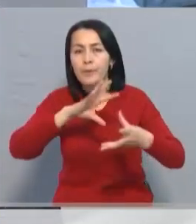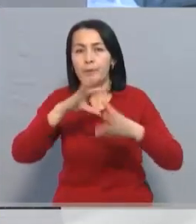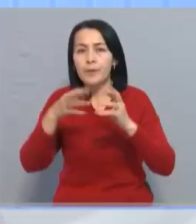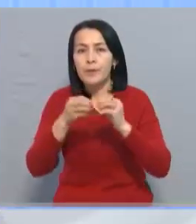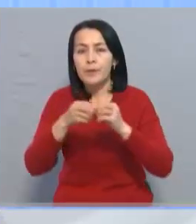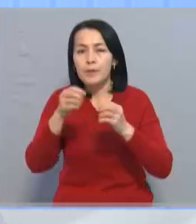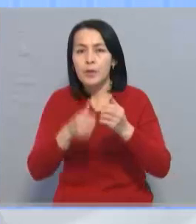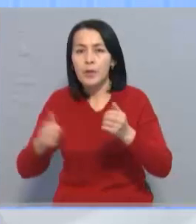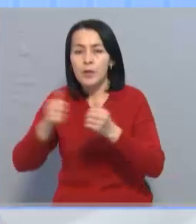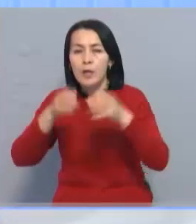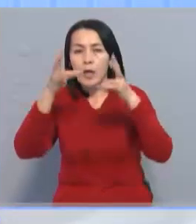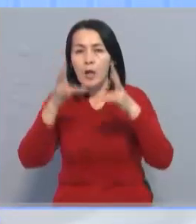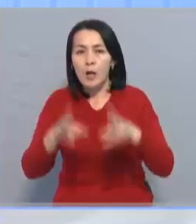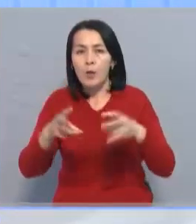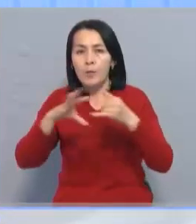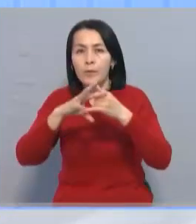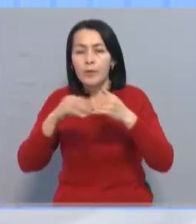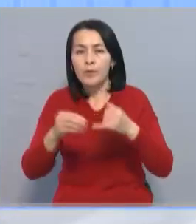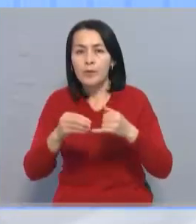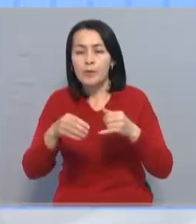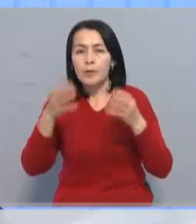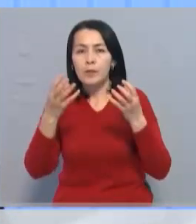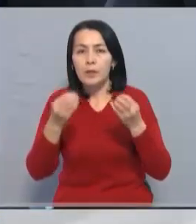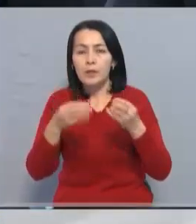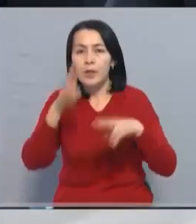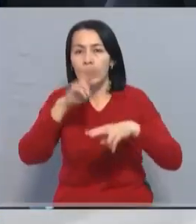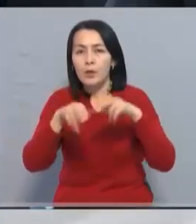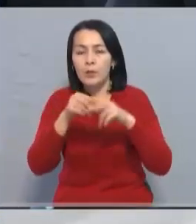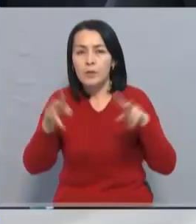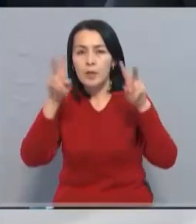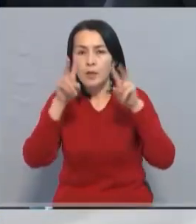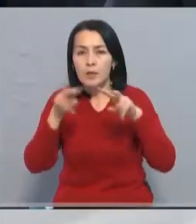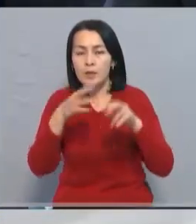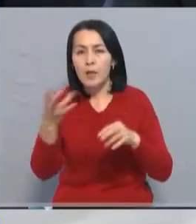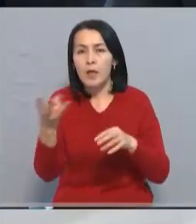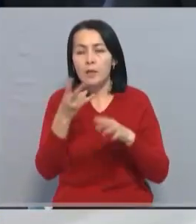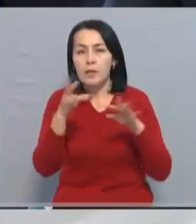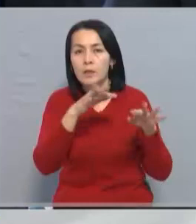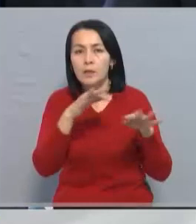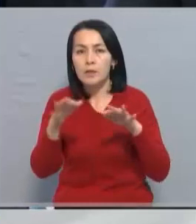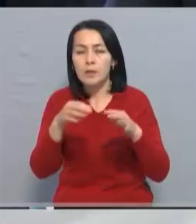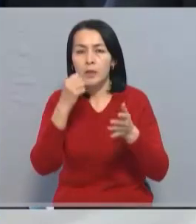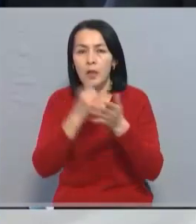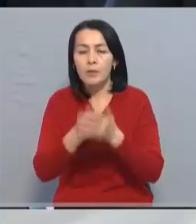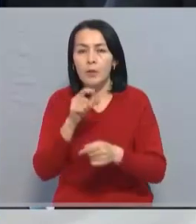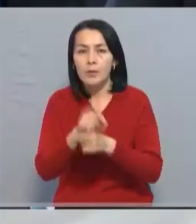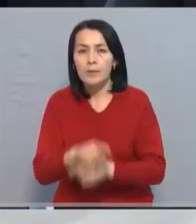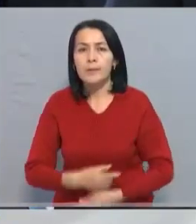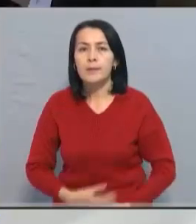бірлесіп аумағындағы қауіпті учаскелер мен гидротехникалық құрылыстарын зерделеп қажетті шаралардың қабылдауын